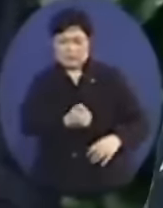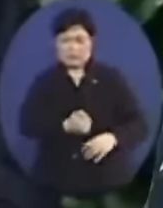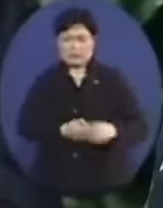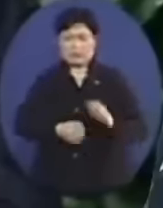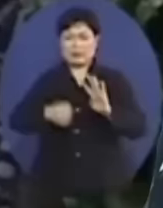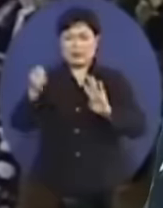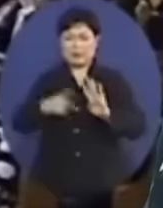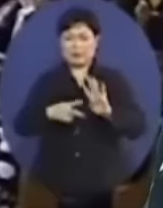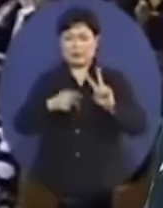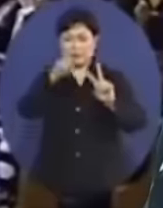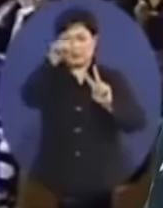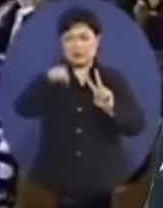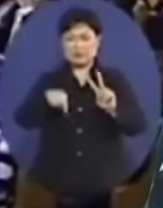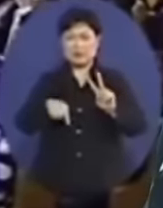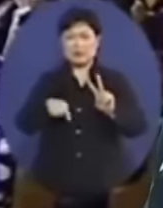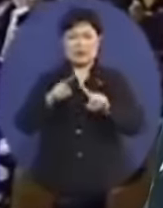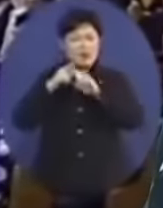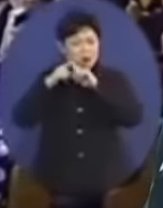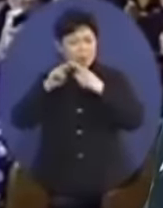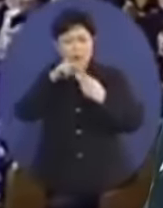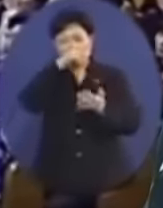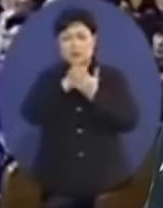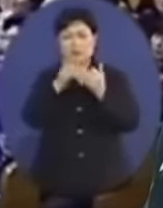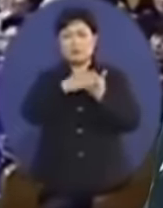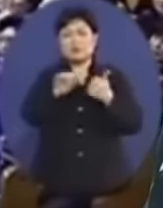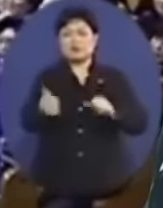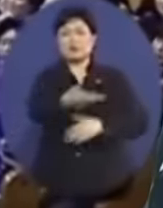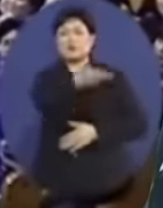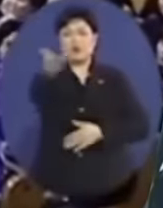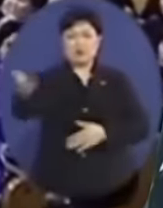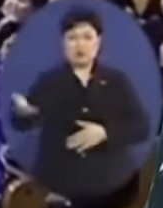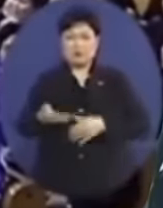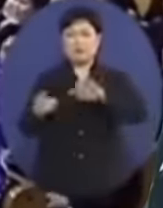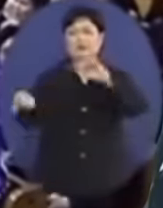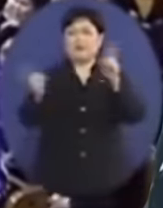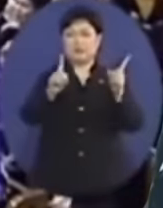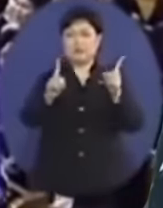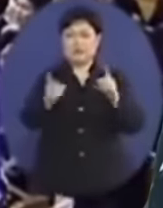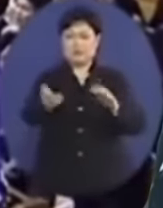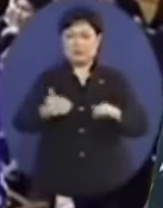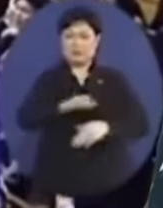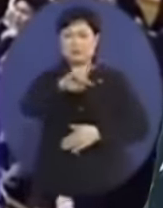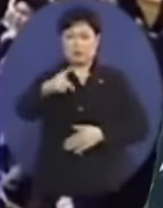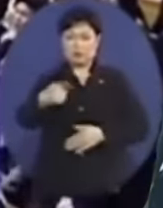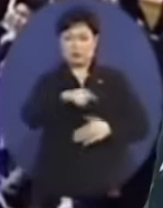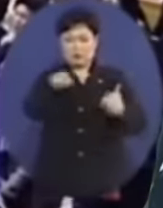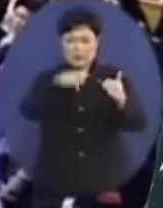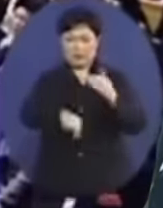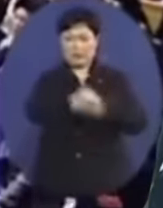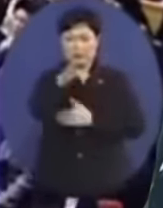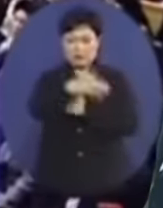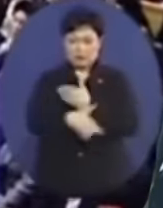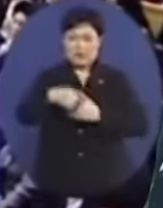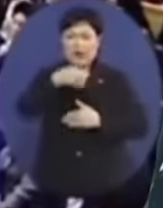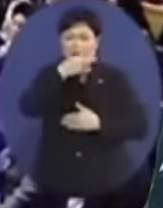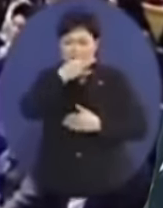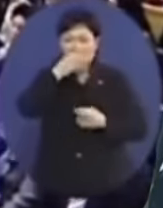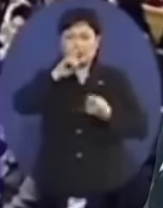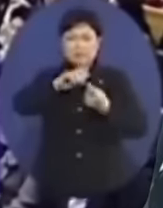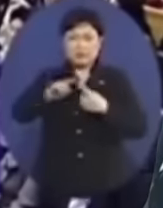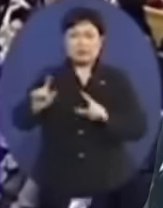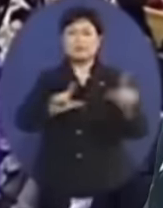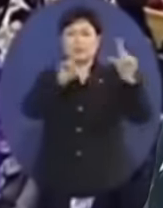1절로 5절에 그는 허물과 죄로 죽었던 너희를 살리셨도다 저는 리도 다 그 가운데 우리 육체의 욕심을 따라